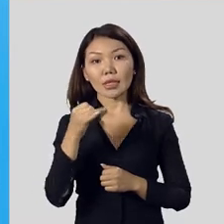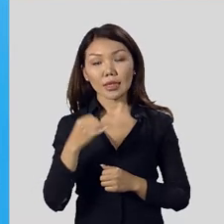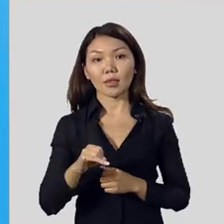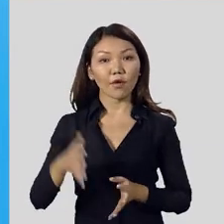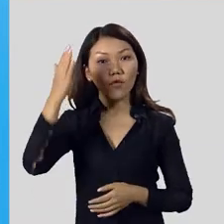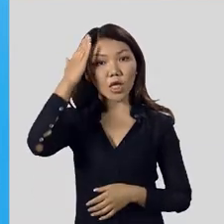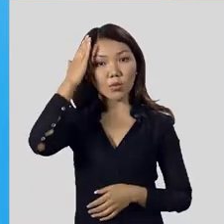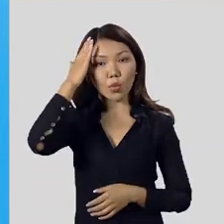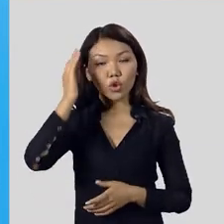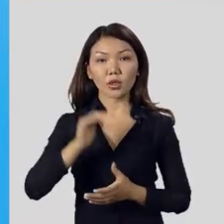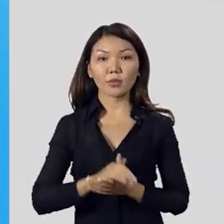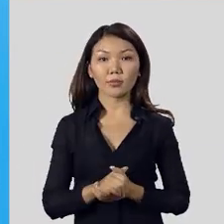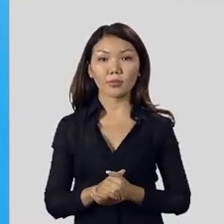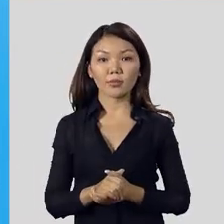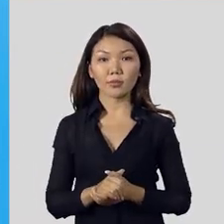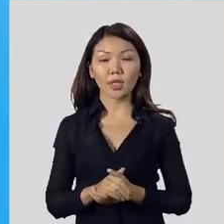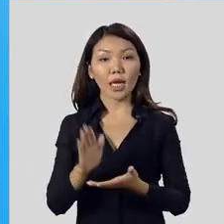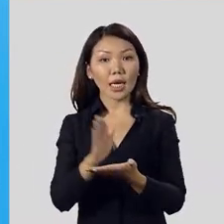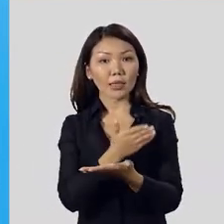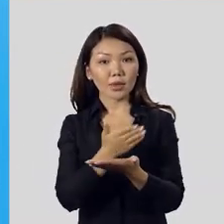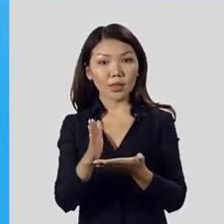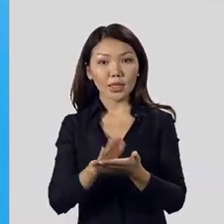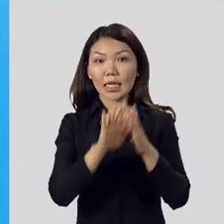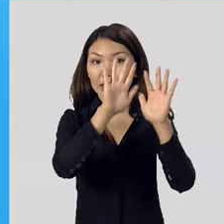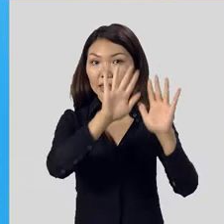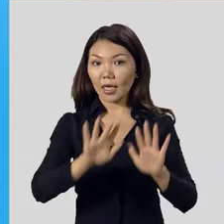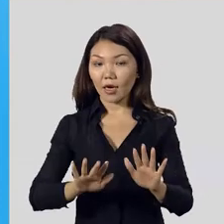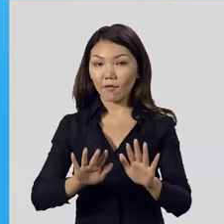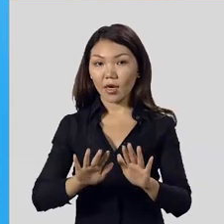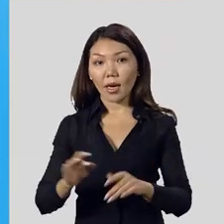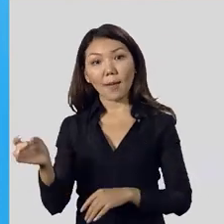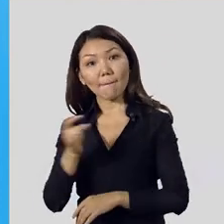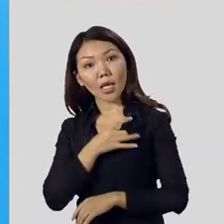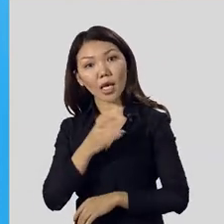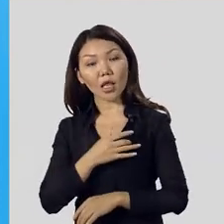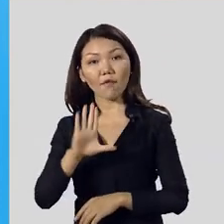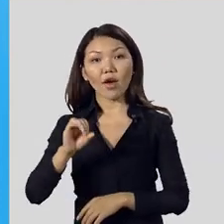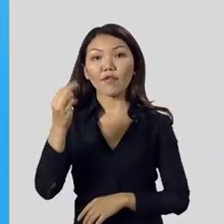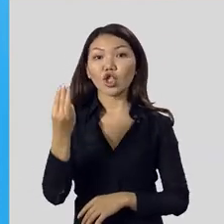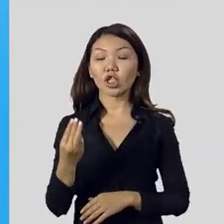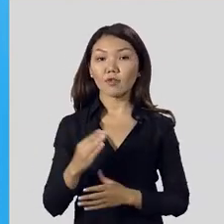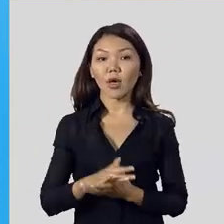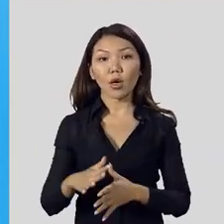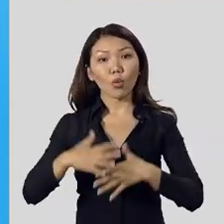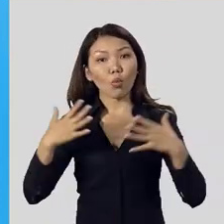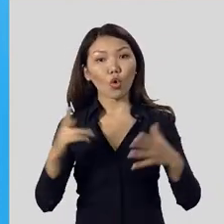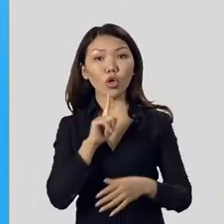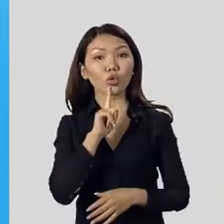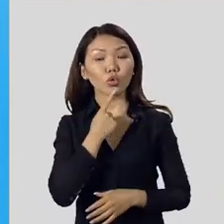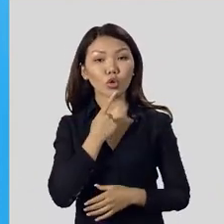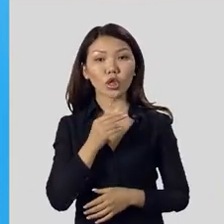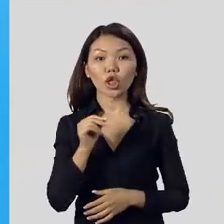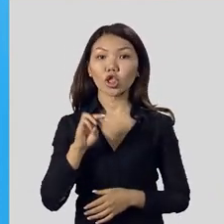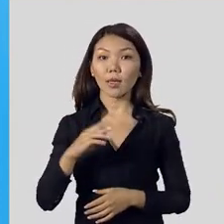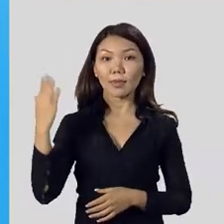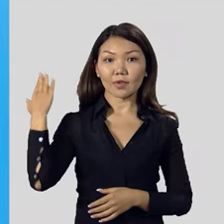В головном мозге распределение серого и белого вещества более сложное, чем